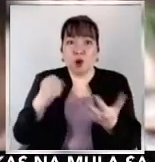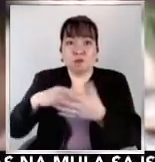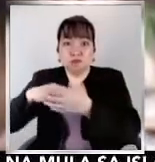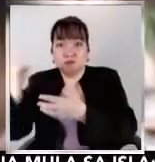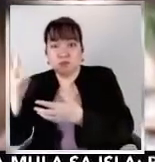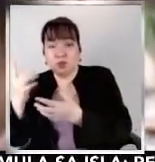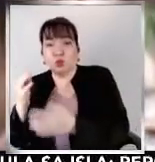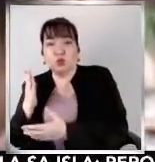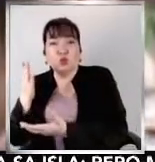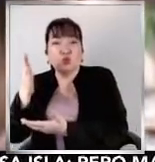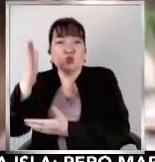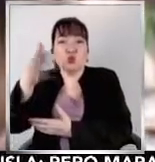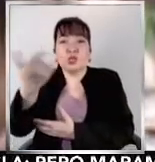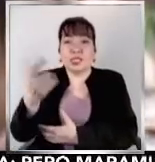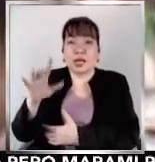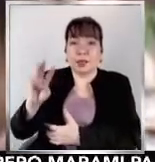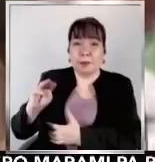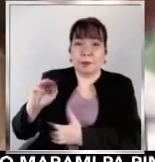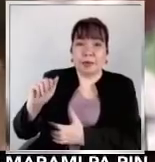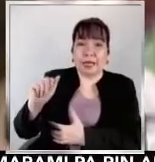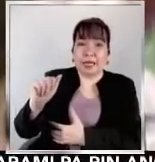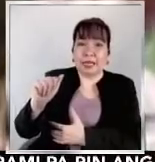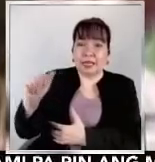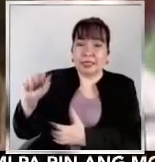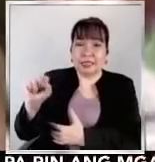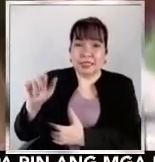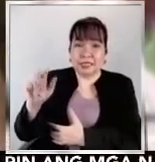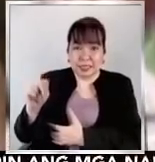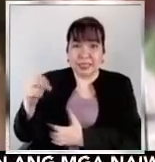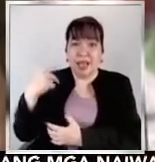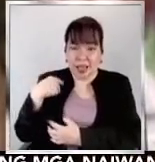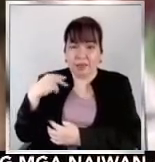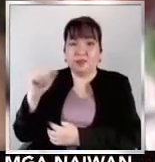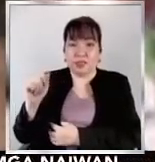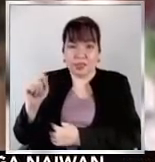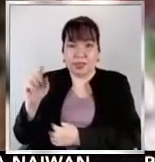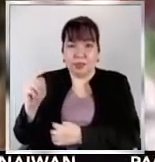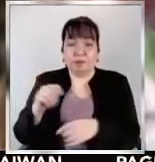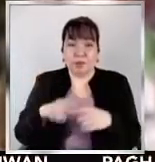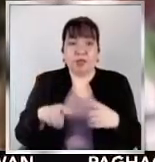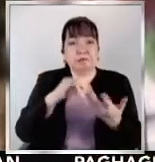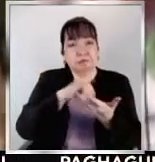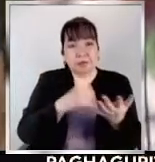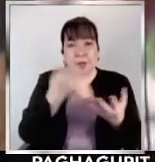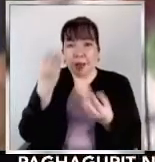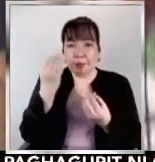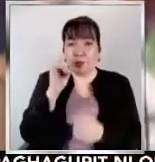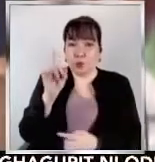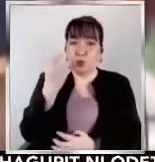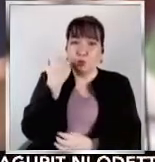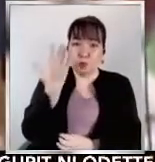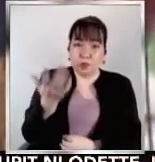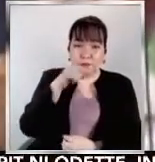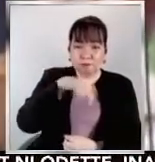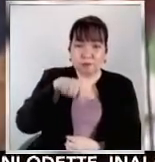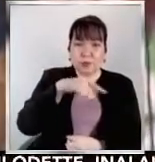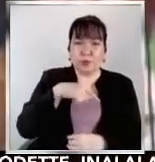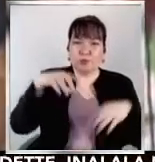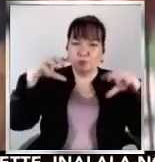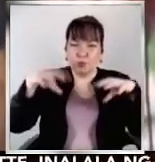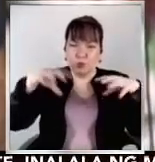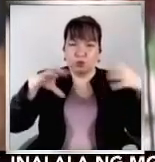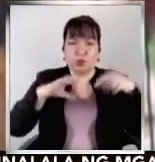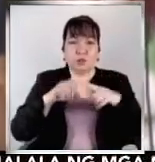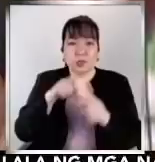yung kung saan merong ATM on wheels. Samantala, Mel, isa ang naitalang patay dito sa bayan na ito sa kasagsagan ng bagyo. 72-year-old na